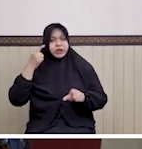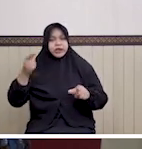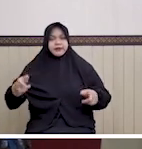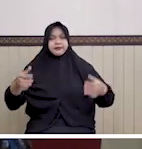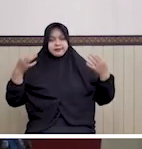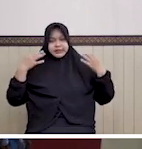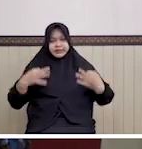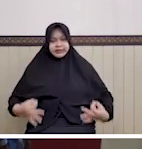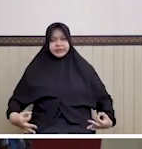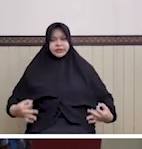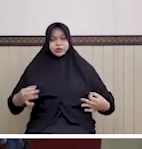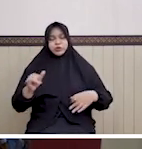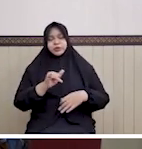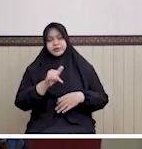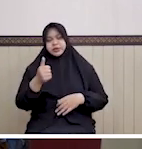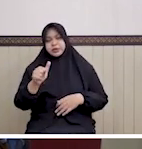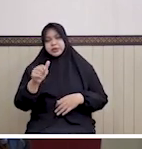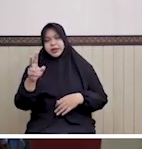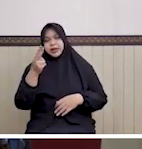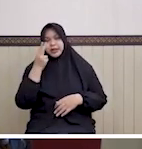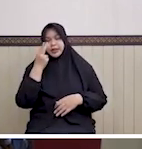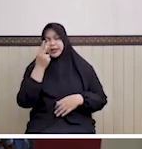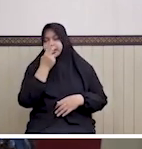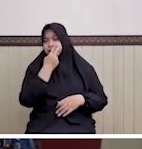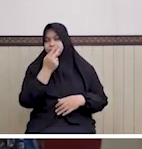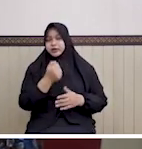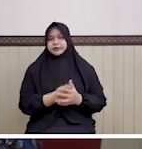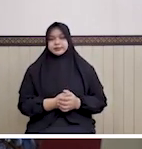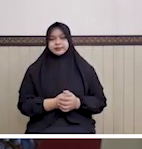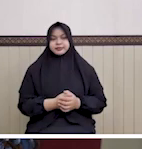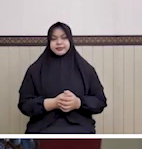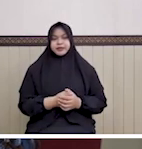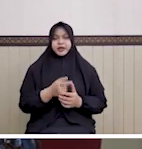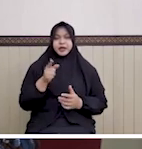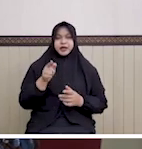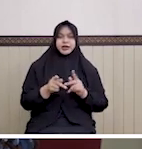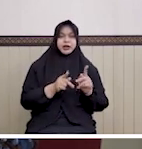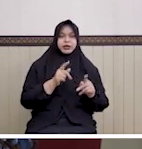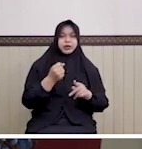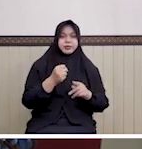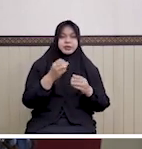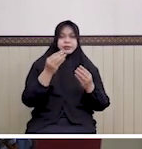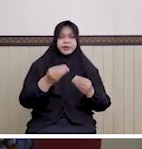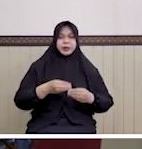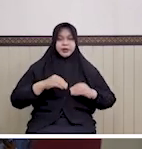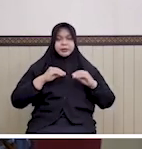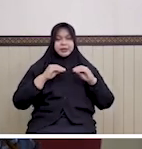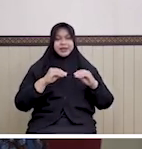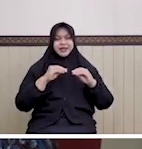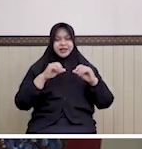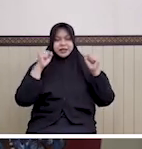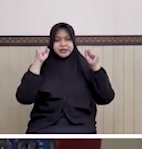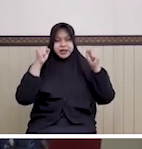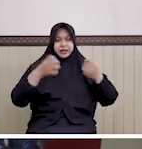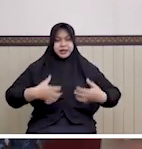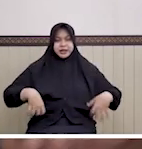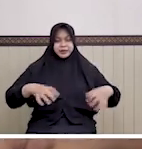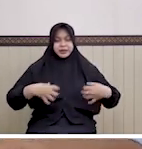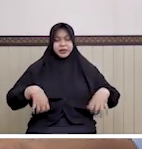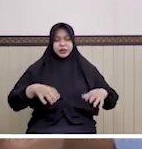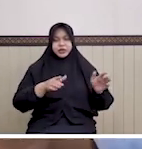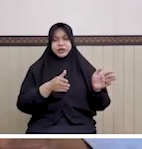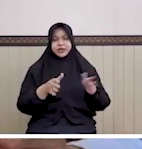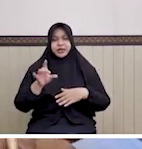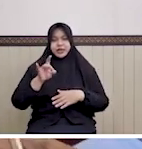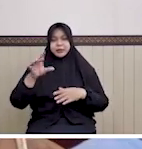seperti itu apalagi yang netral itu jika mereka tidak bisa mendapatkan pendidikan Kespro Selain itu